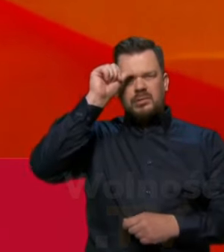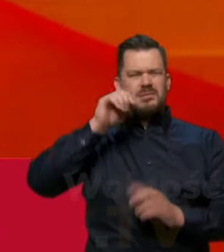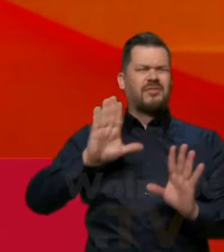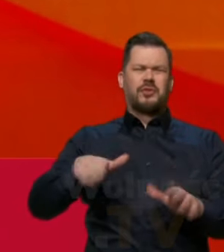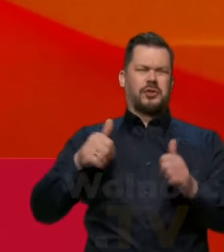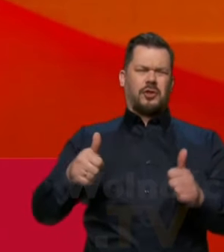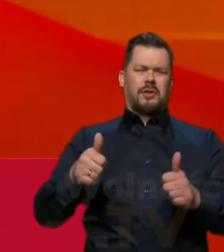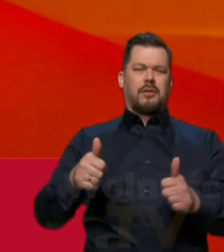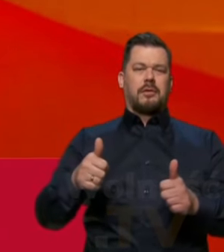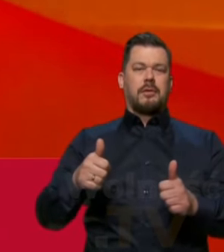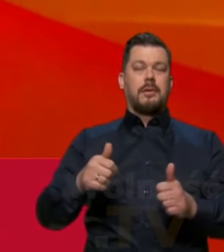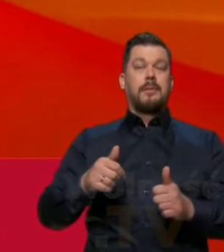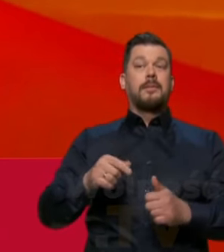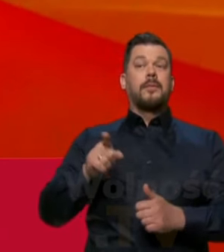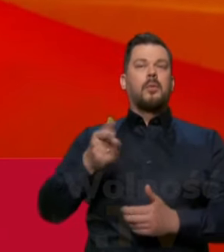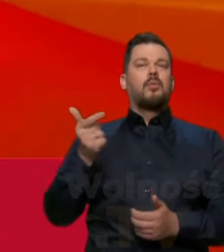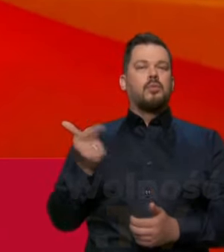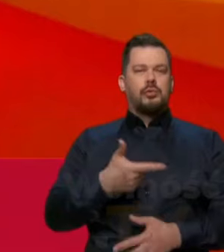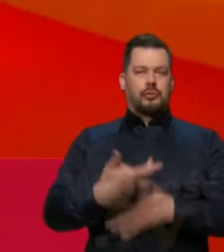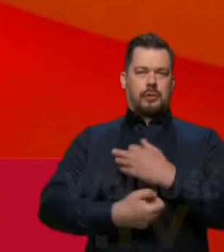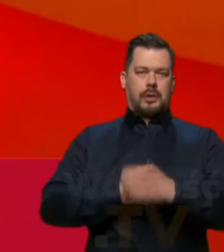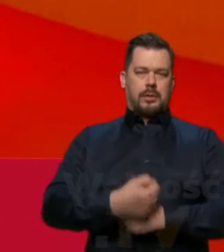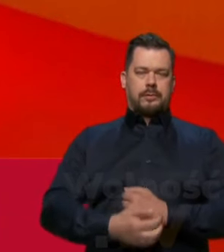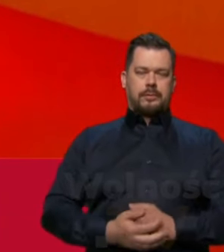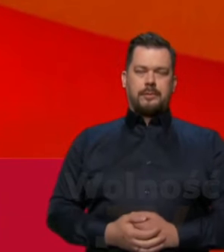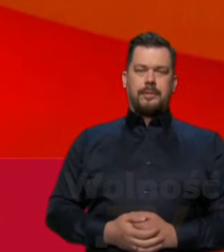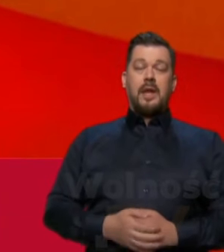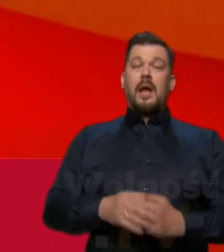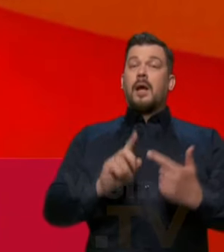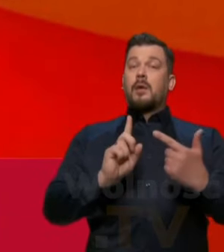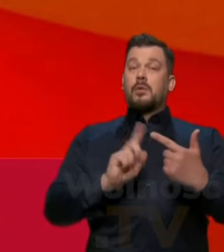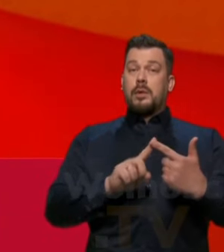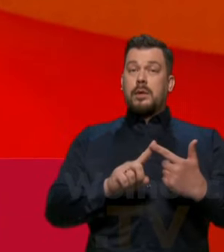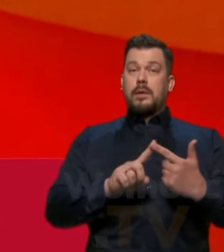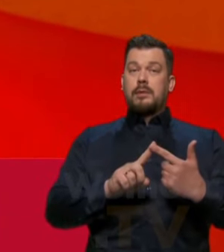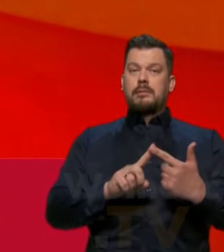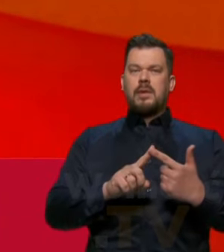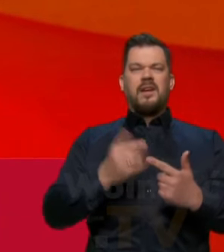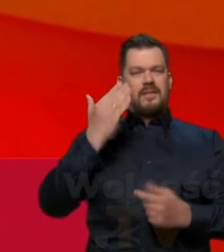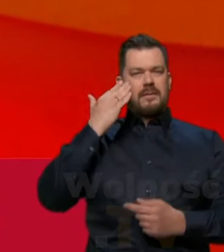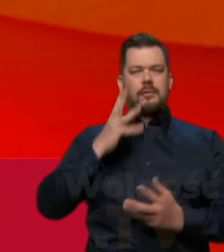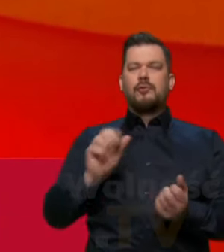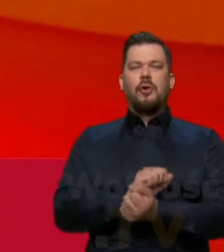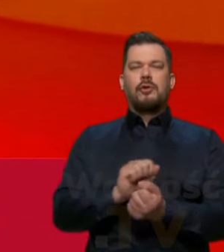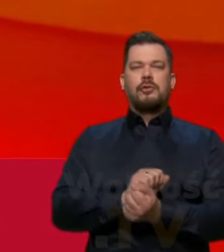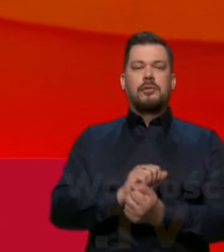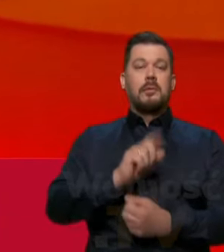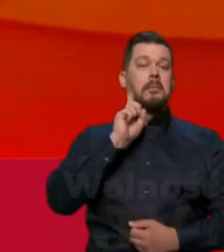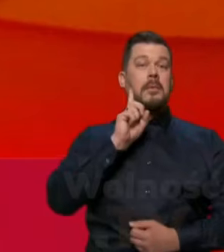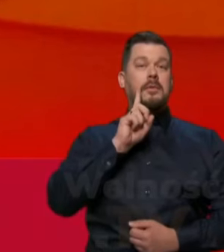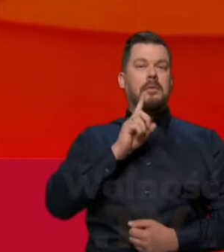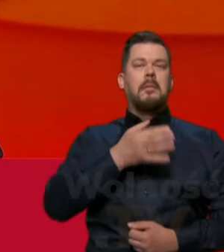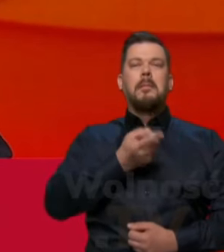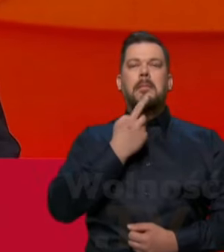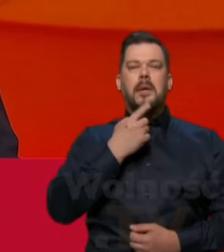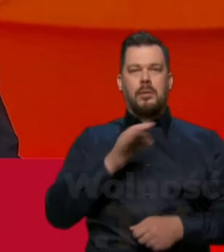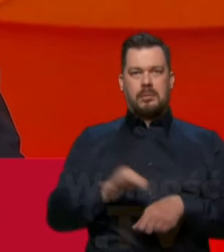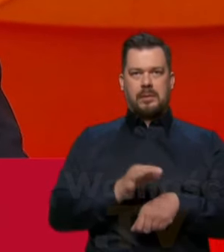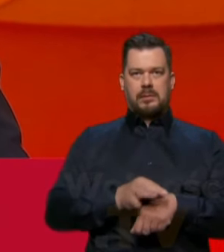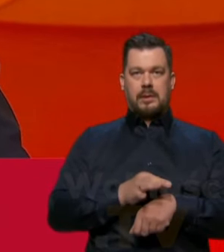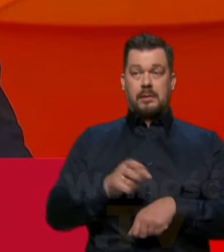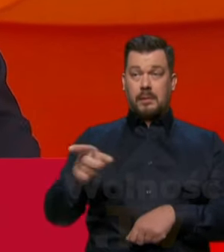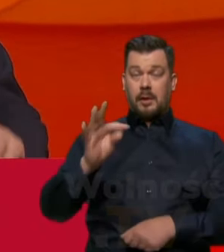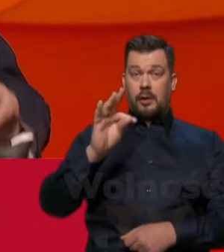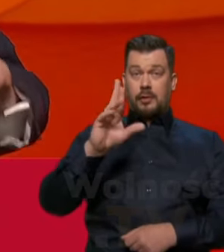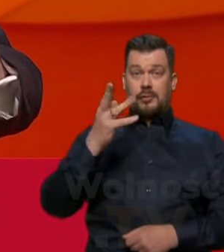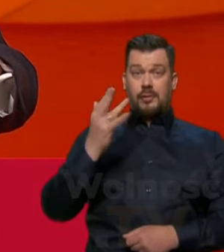jedno. I to musi działać. Po drugie, trzeba pamiętać, że najbardziej szkodzi ludziom, znaczy mężczyznom, brak mięsa. A ten człowiek, pan